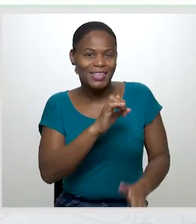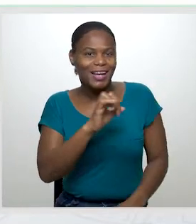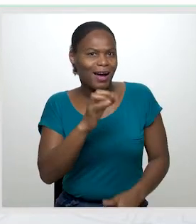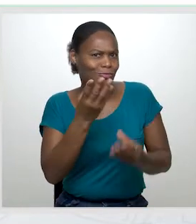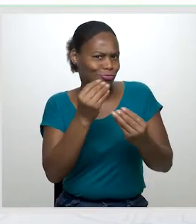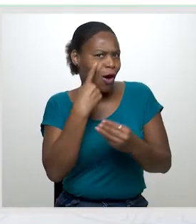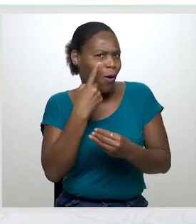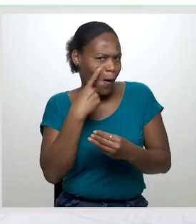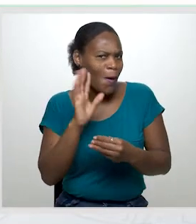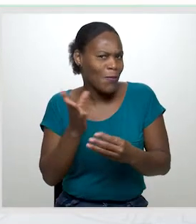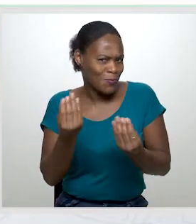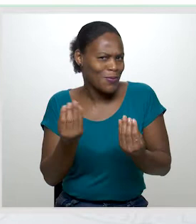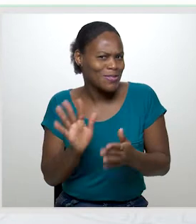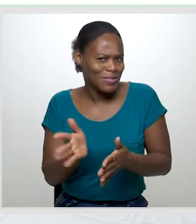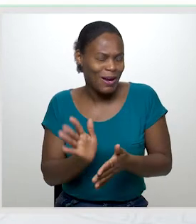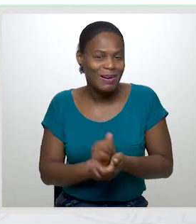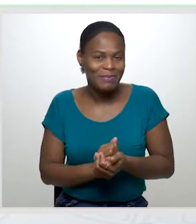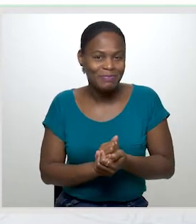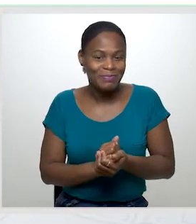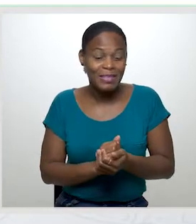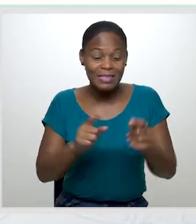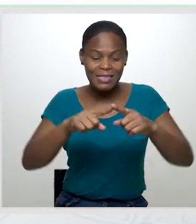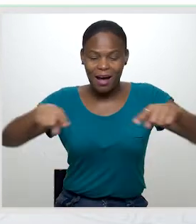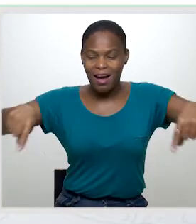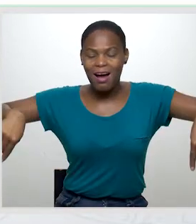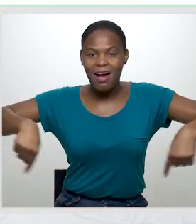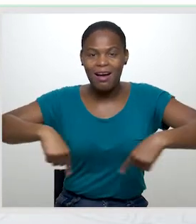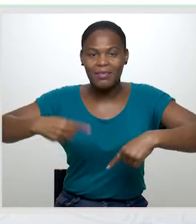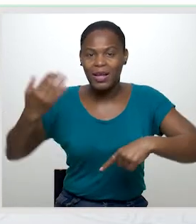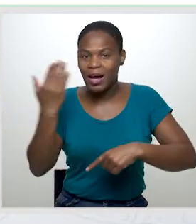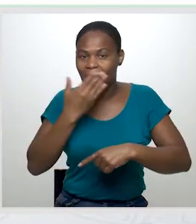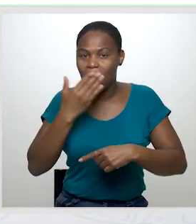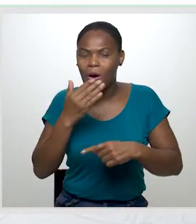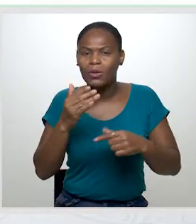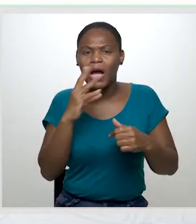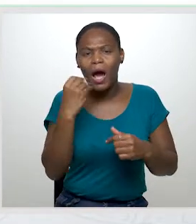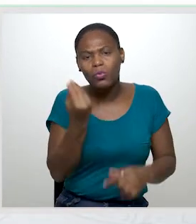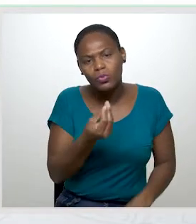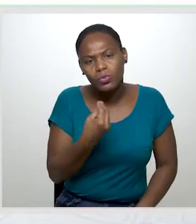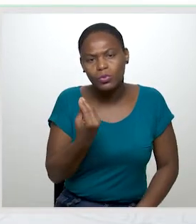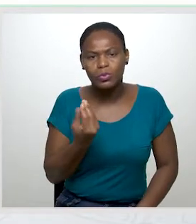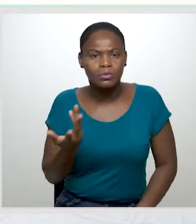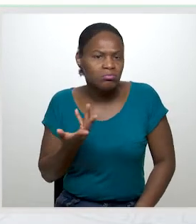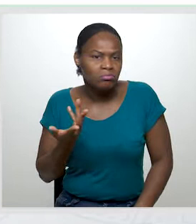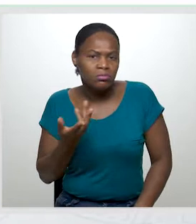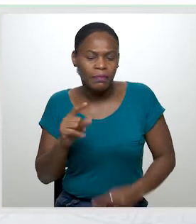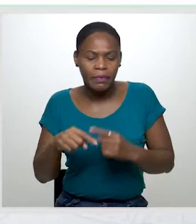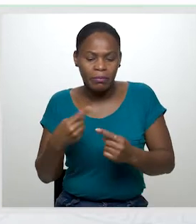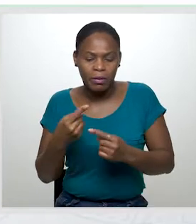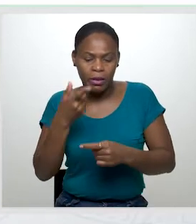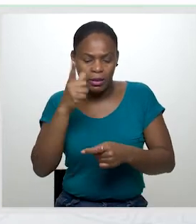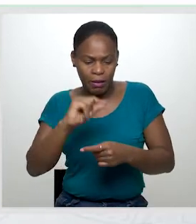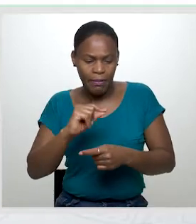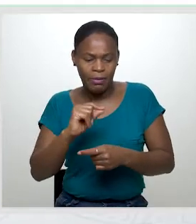très familière. Une salle de classe, avec des élèves et avec